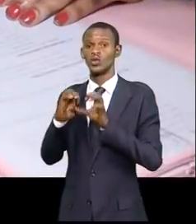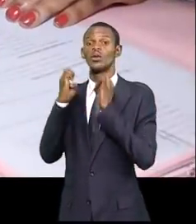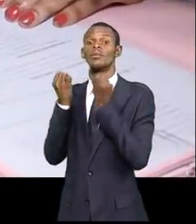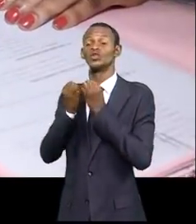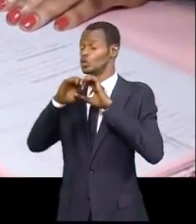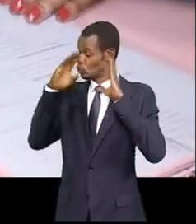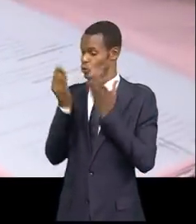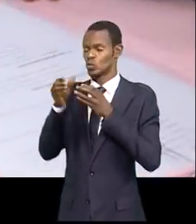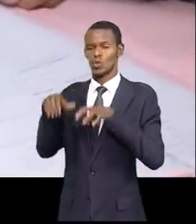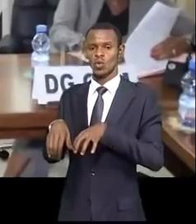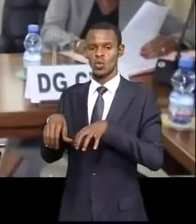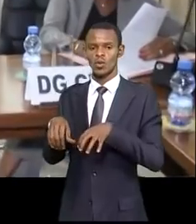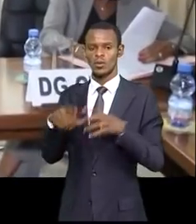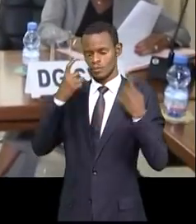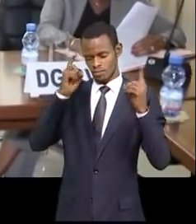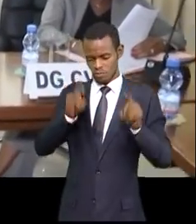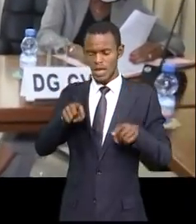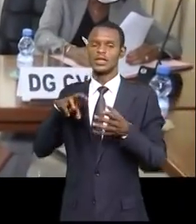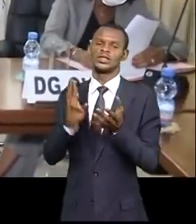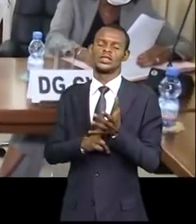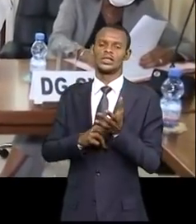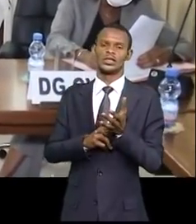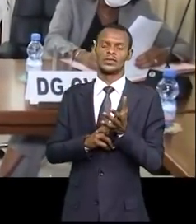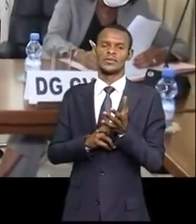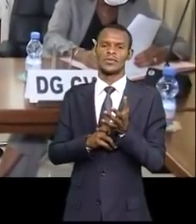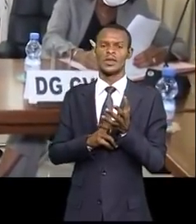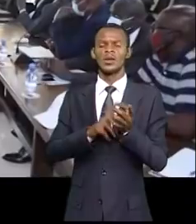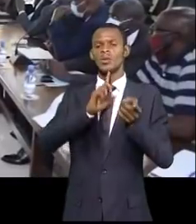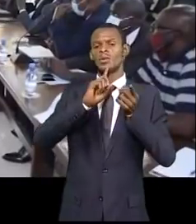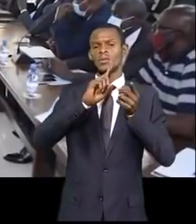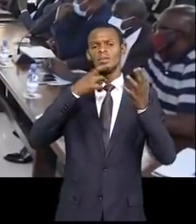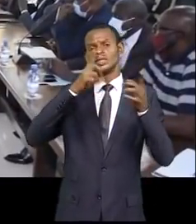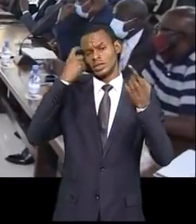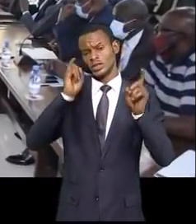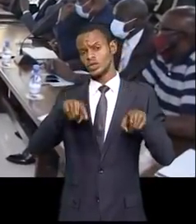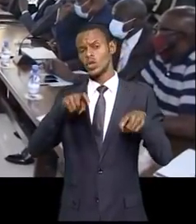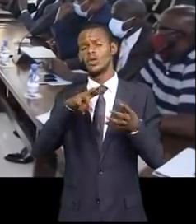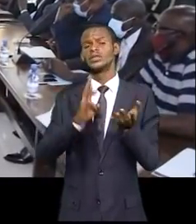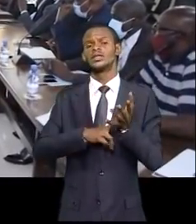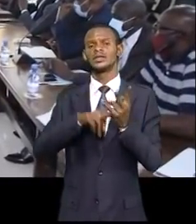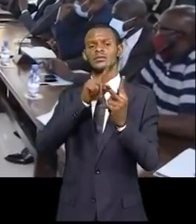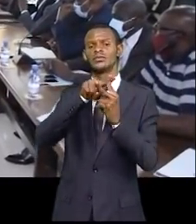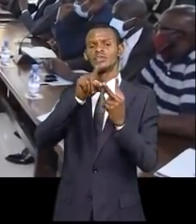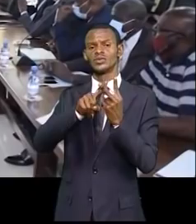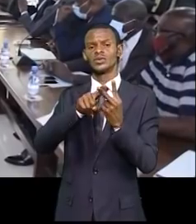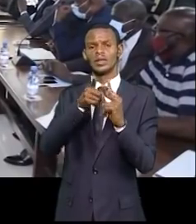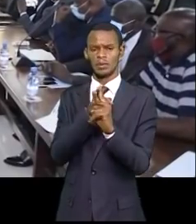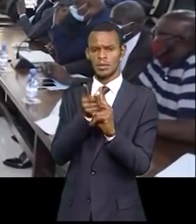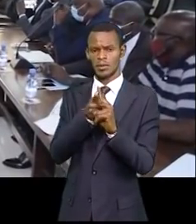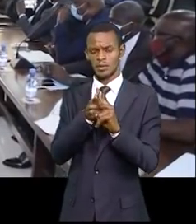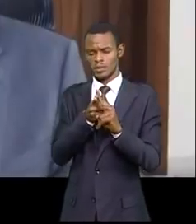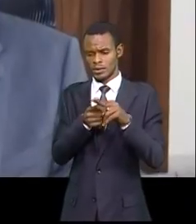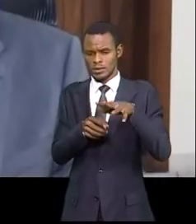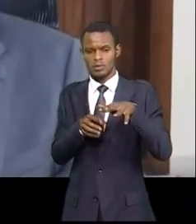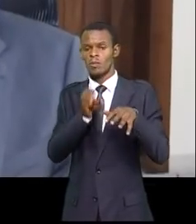les modalités des collaborations repose sur deux axes l'appui à l'exécution des travaux de dragage l'acquisition